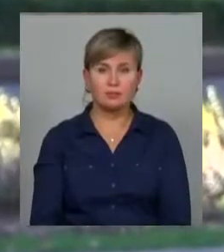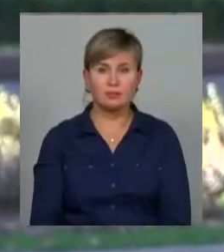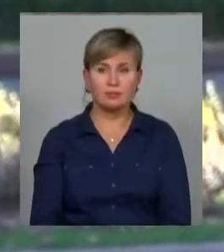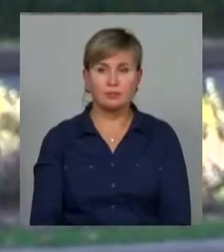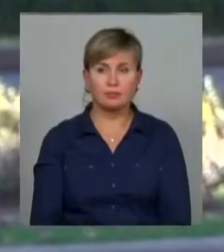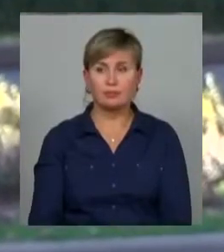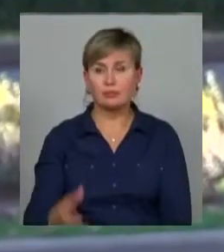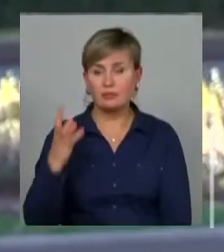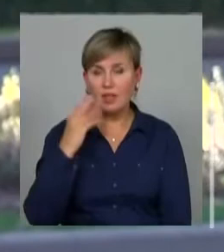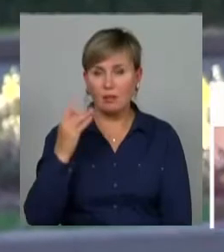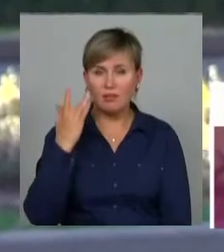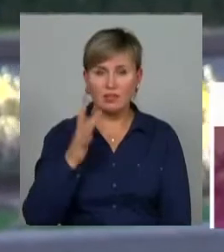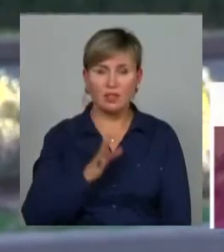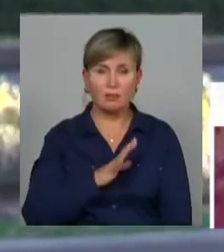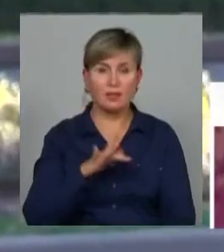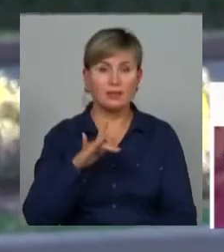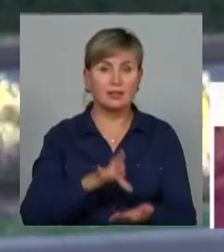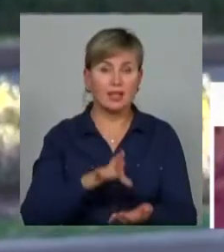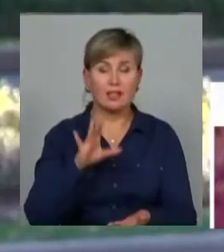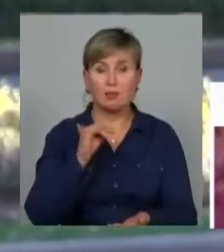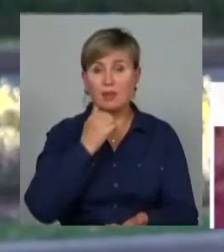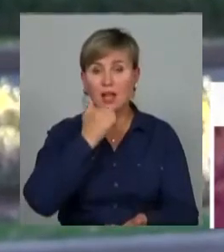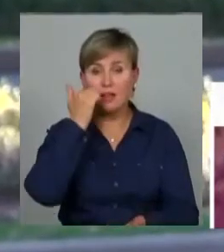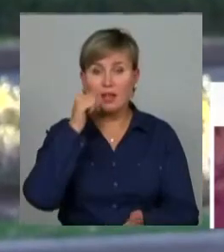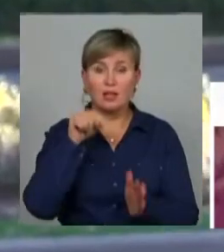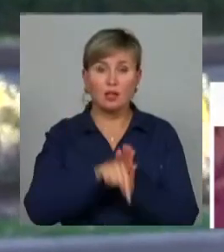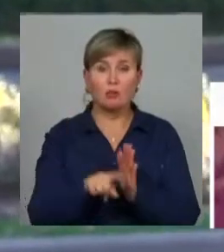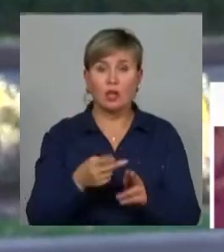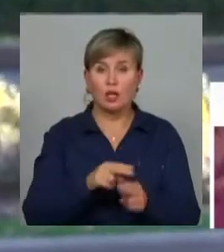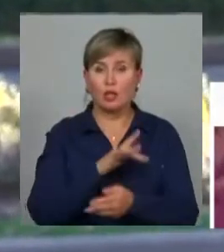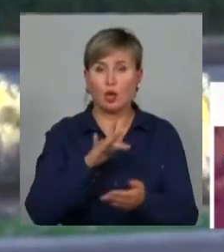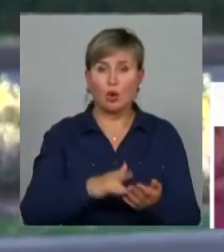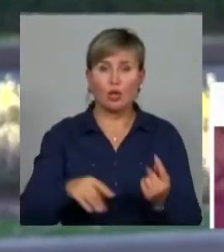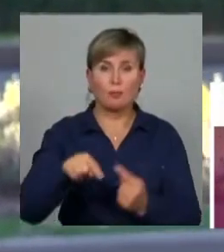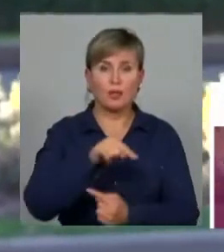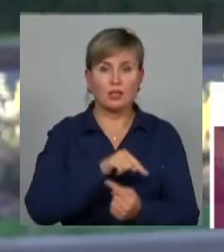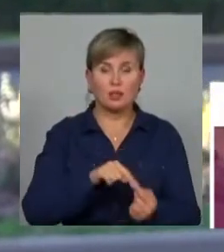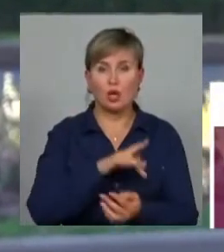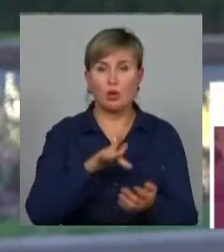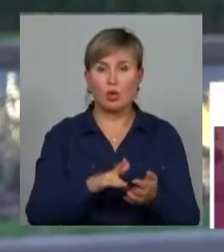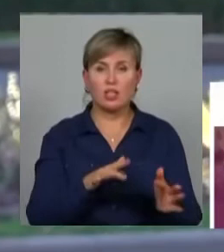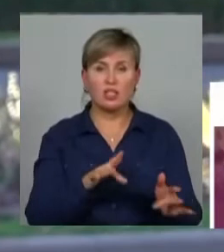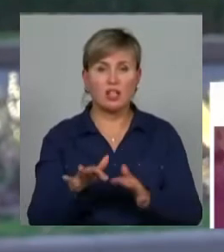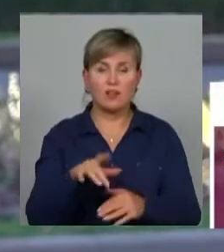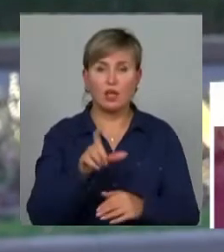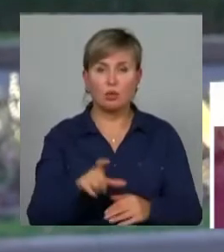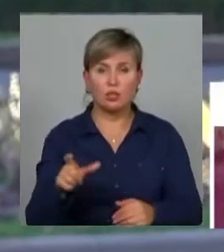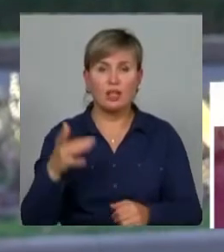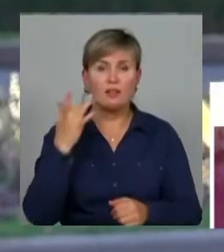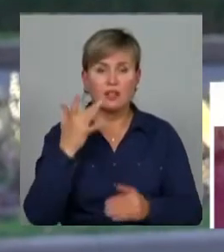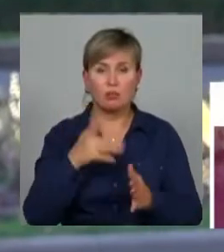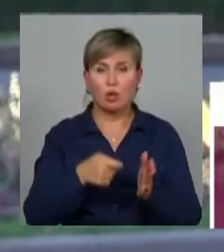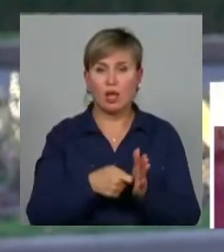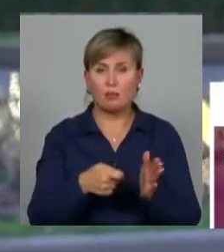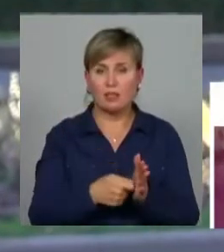Алматы всегда был трендсеттером. И благодаря тому, что вот это город бизнеса, город деловых людей, он всегда будет кормить